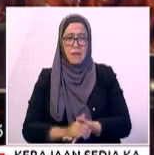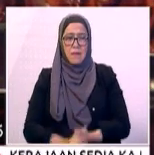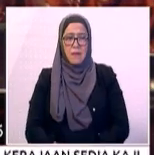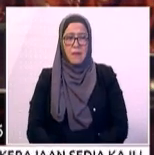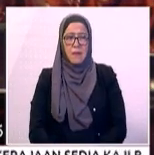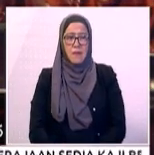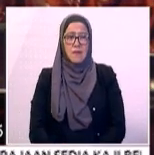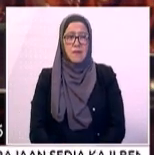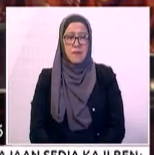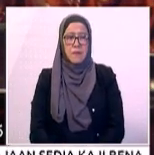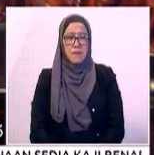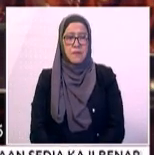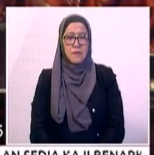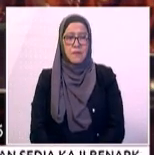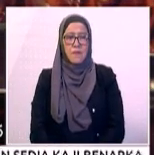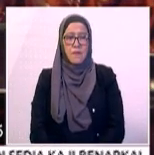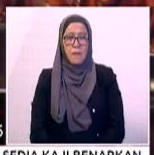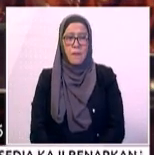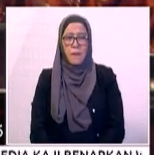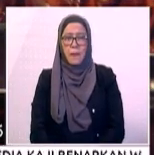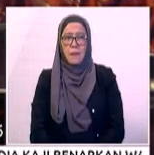Tuanku.